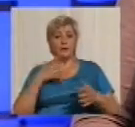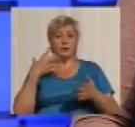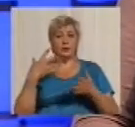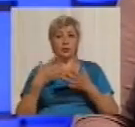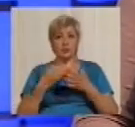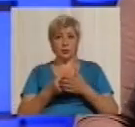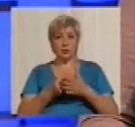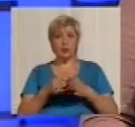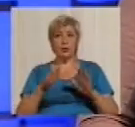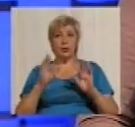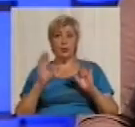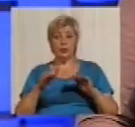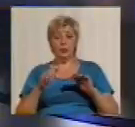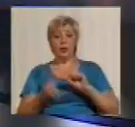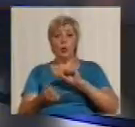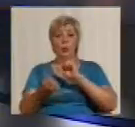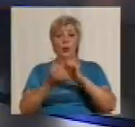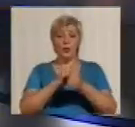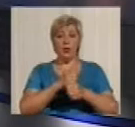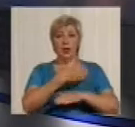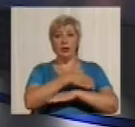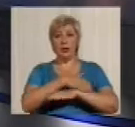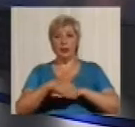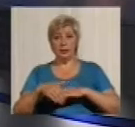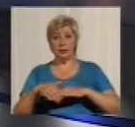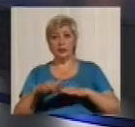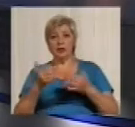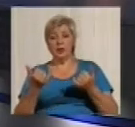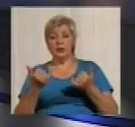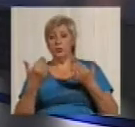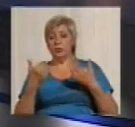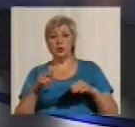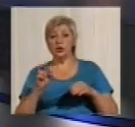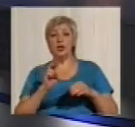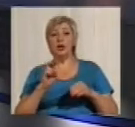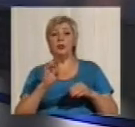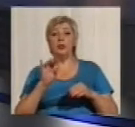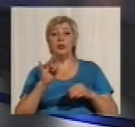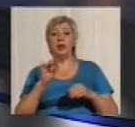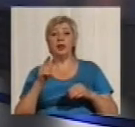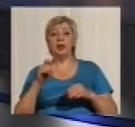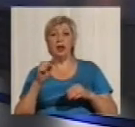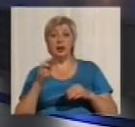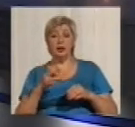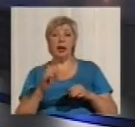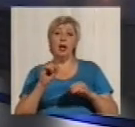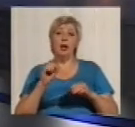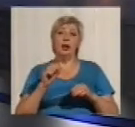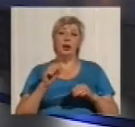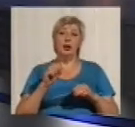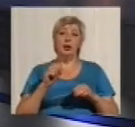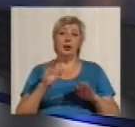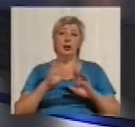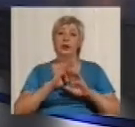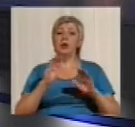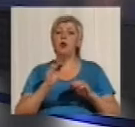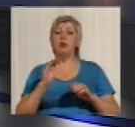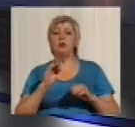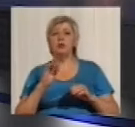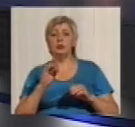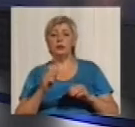они це потом поміняли адрес, і тепер вона вже не бригадная 10, а Героїв Крут, даже не Фурмана, а